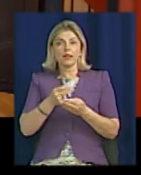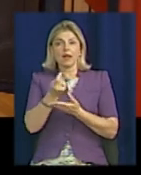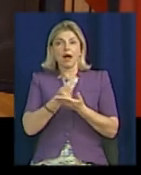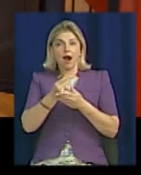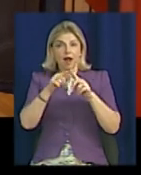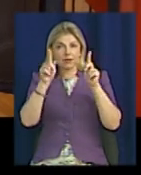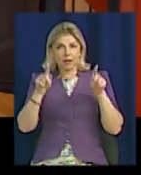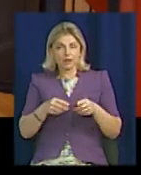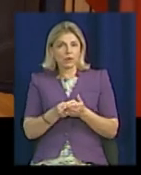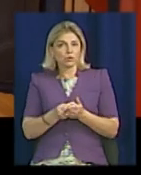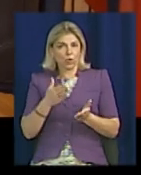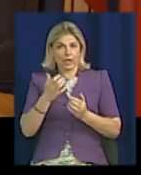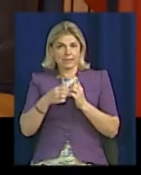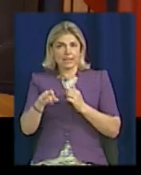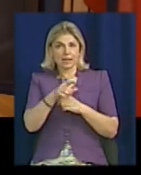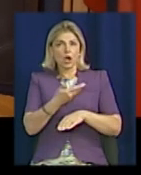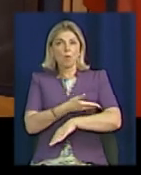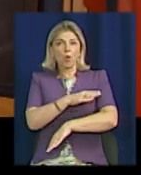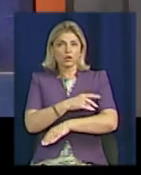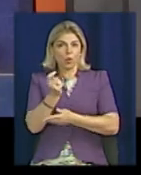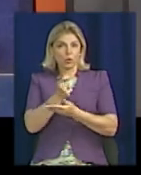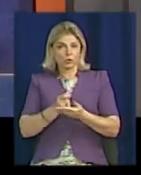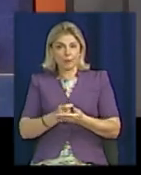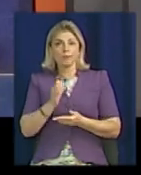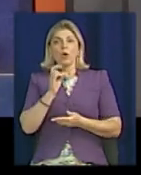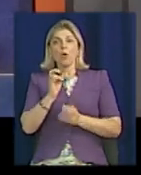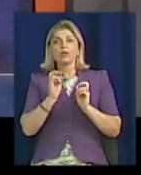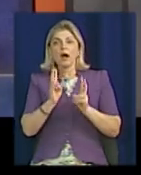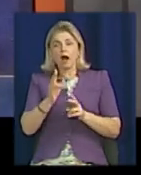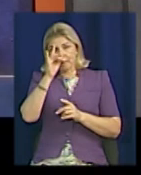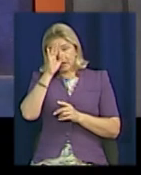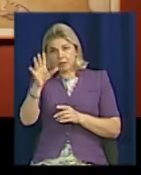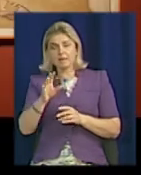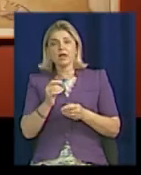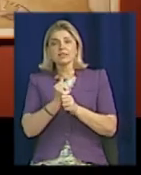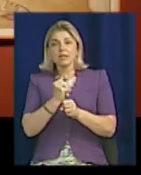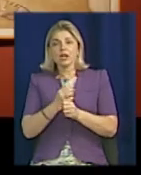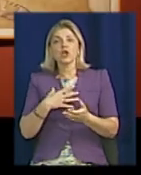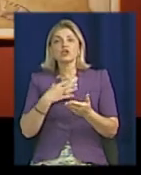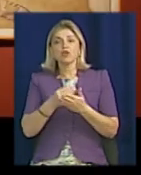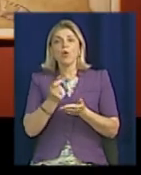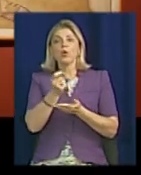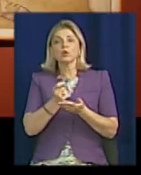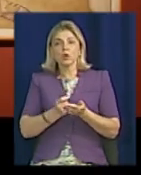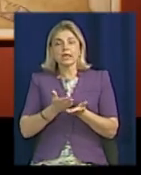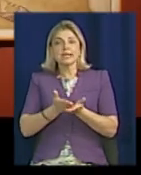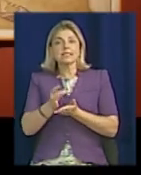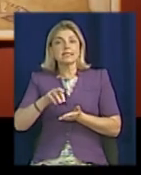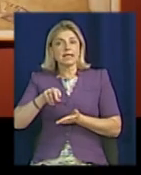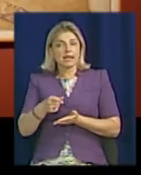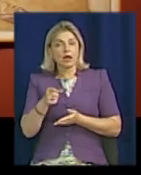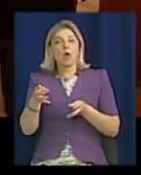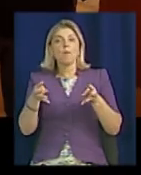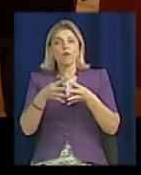усіх сучасних польських художників. Як іконописець, Юрій Новосільський прославився тим, що створив власний художній стиль. Він